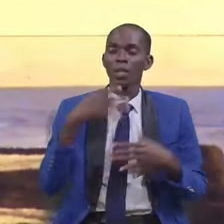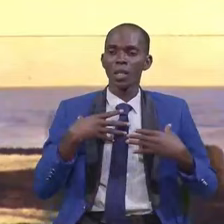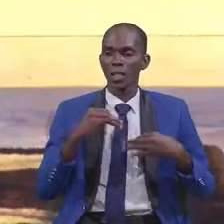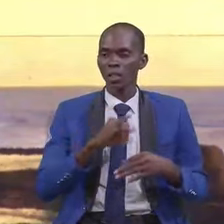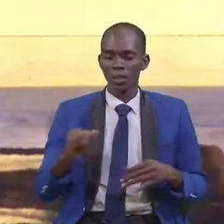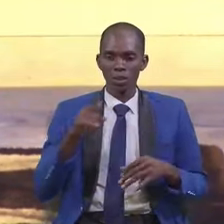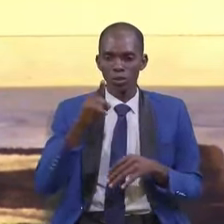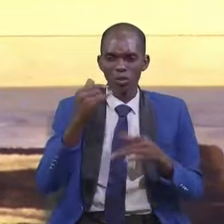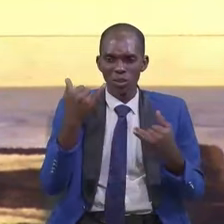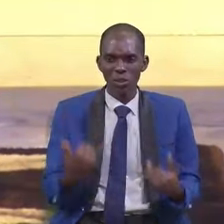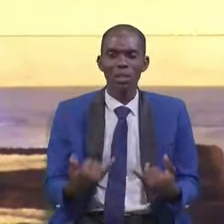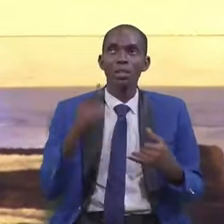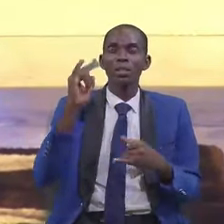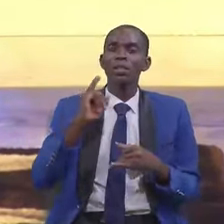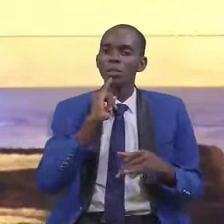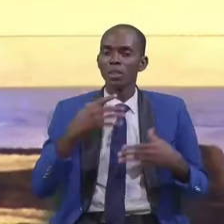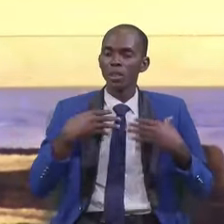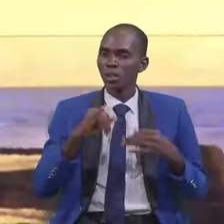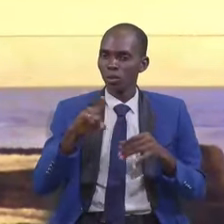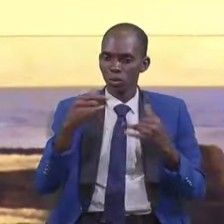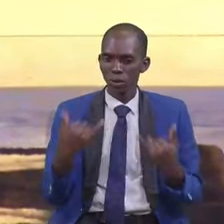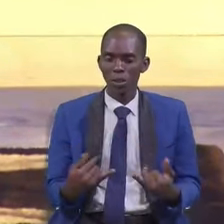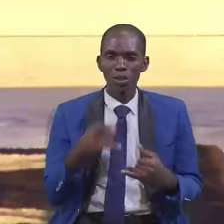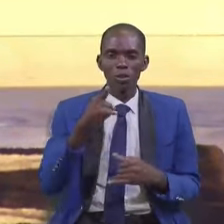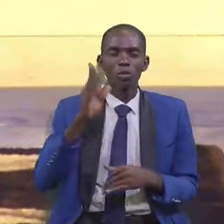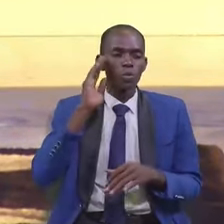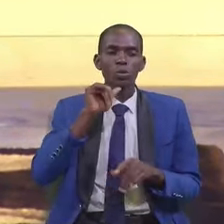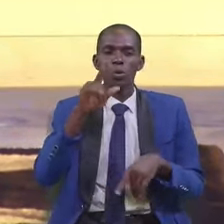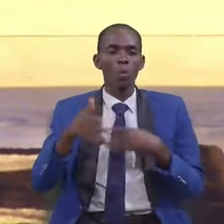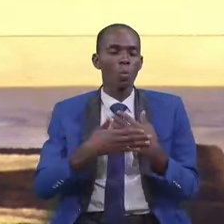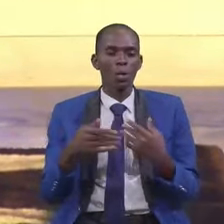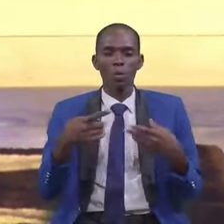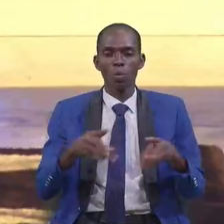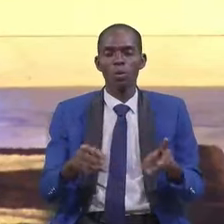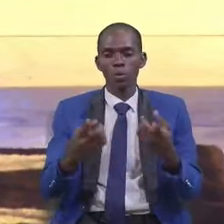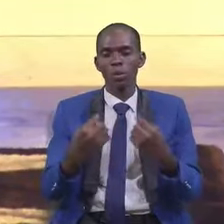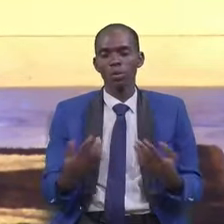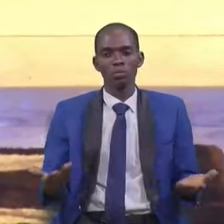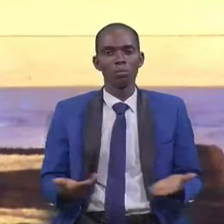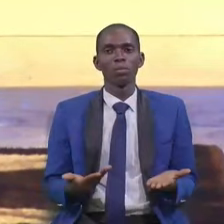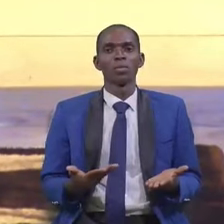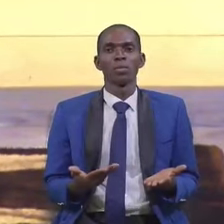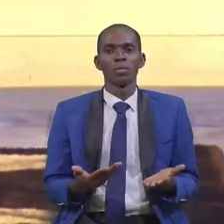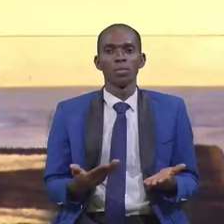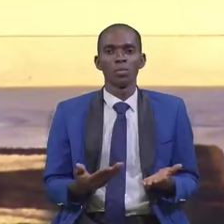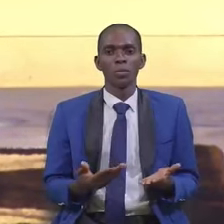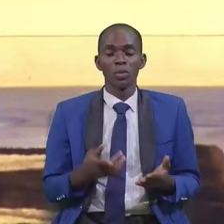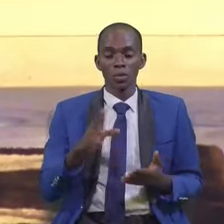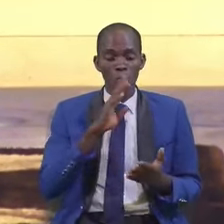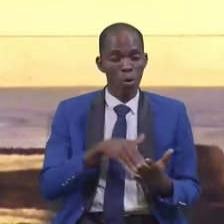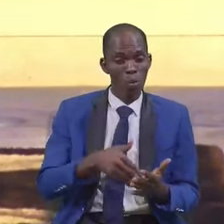Seigneur le fait maintenant. Vous n'allez pas rentrer à la maison tel que vous étiez arrivé. Vous êtes faible, vous serez